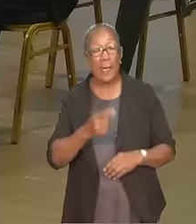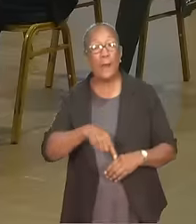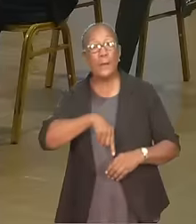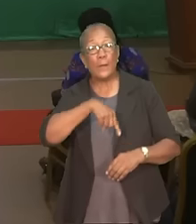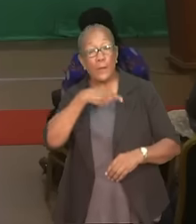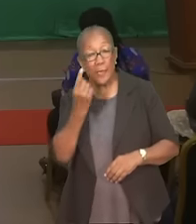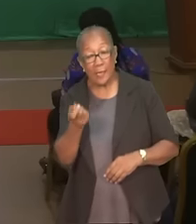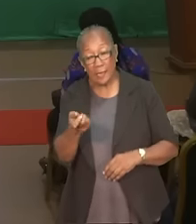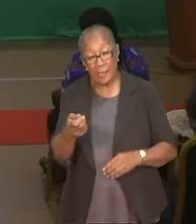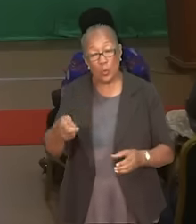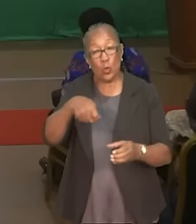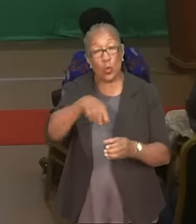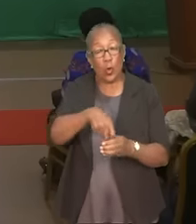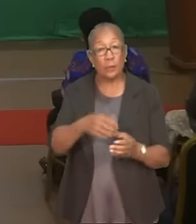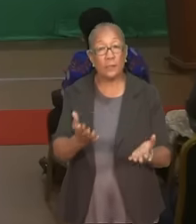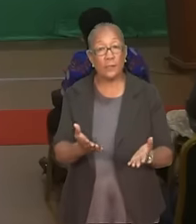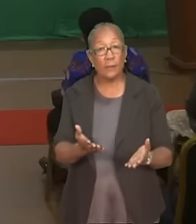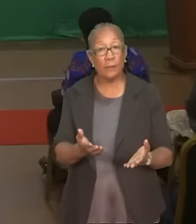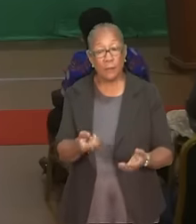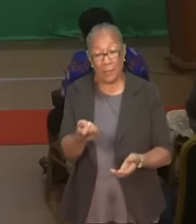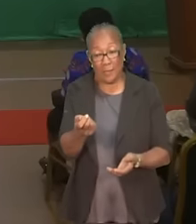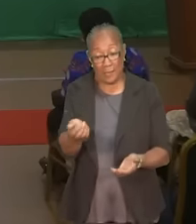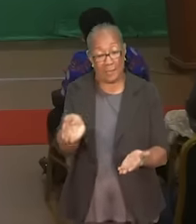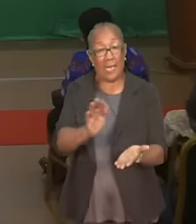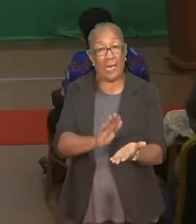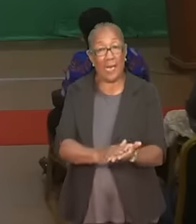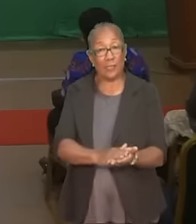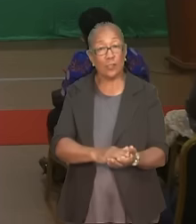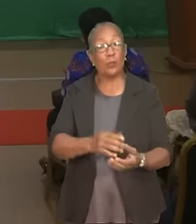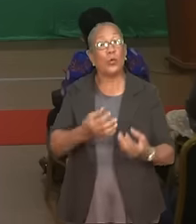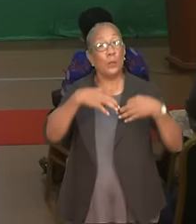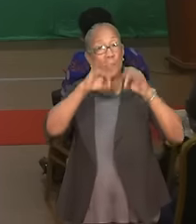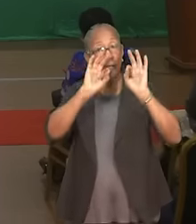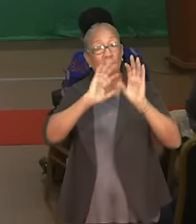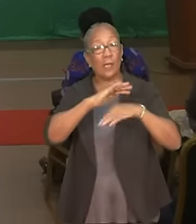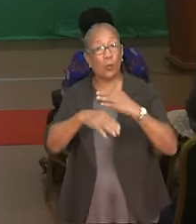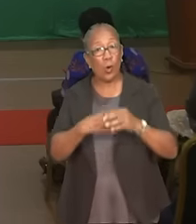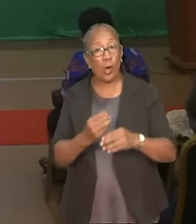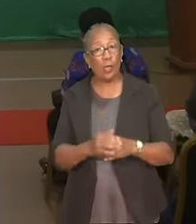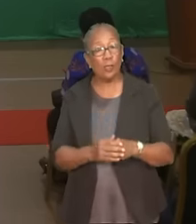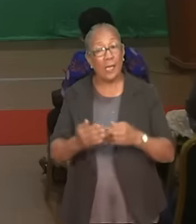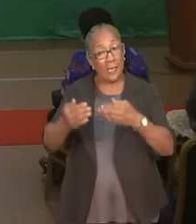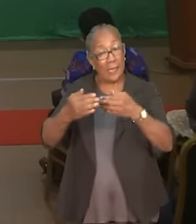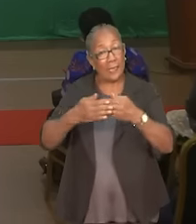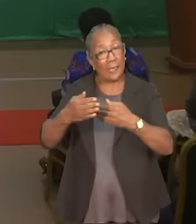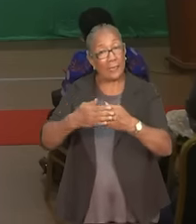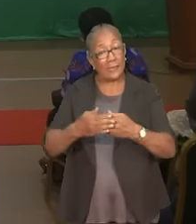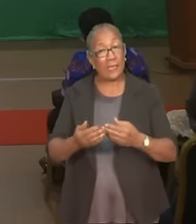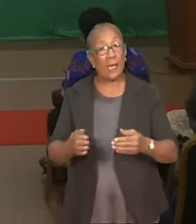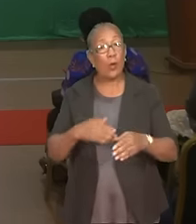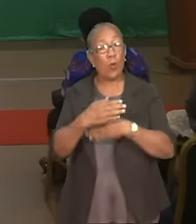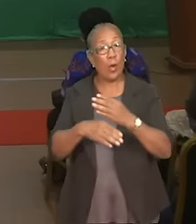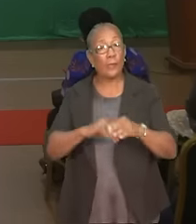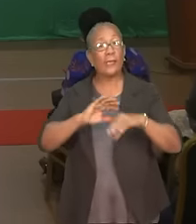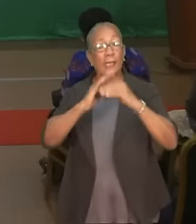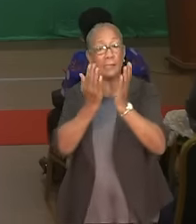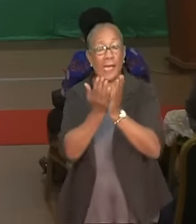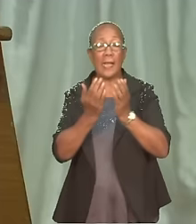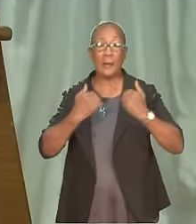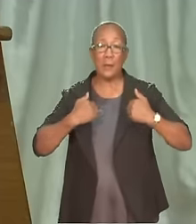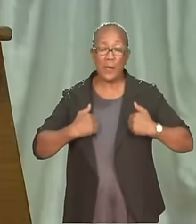pocket. Laat er ook salarisverbetering komen. Laat er een inhaalslag gemaakt worden. Dat alle mensen weer